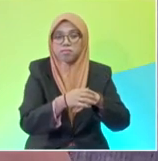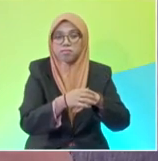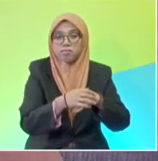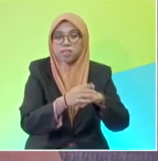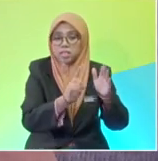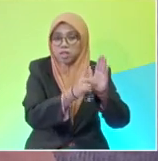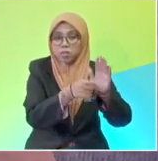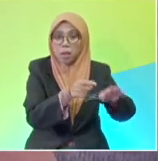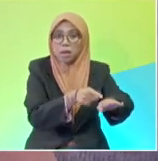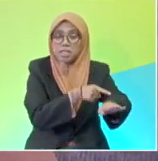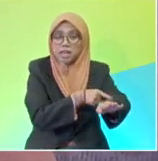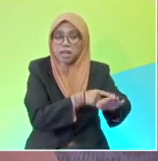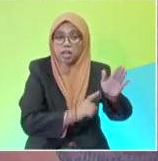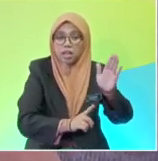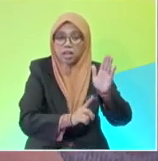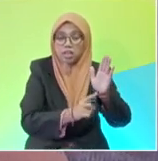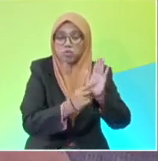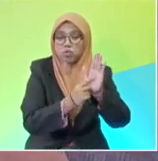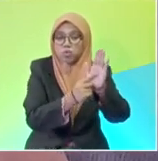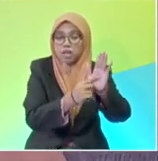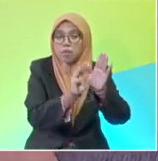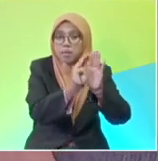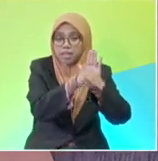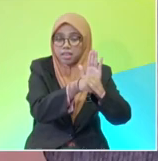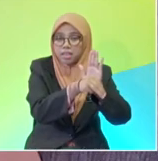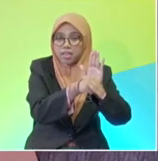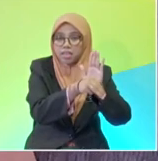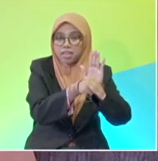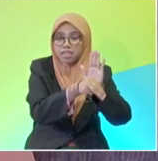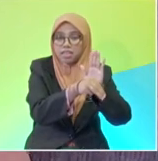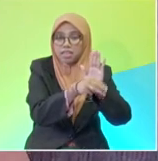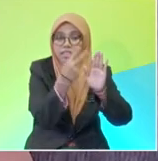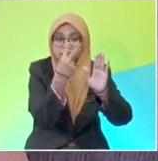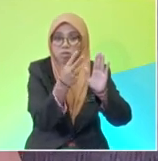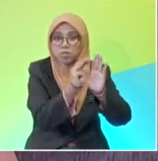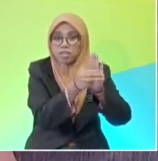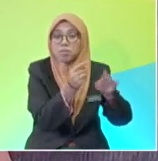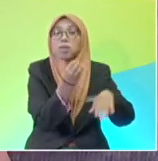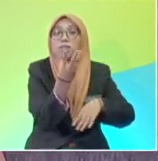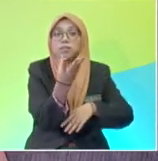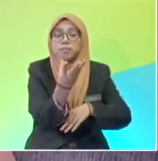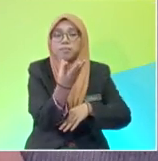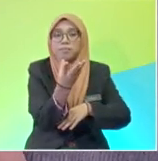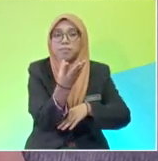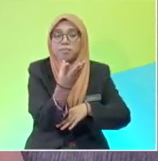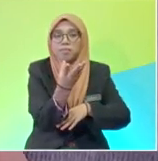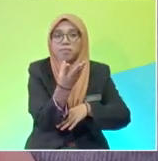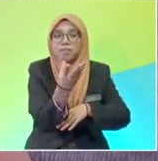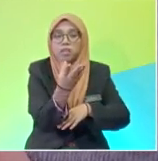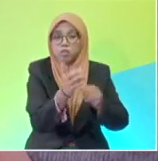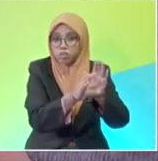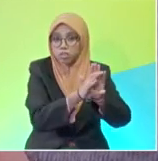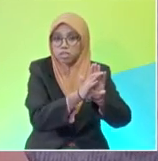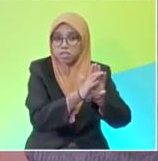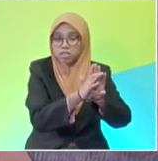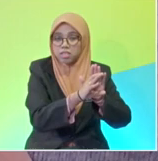pula menunjukkan minit. Kita boleh tengok dia minit ke berapa kat ini. Kan dia ada kat ni. Contohnya dekat